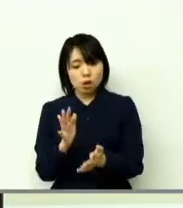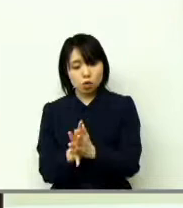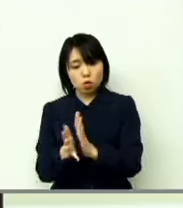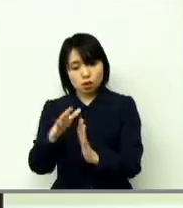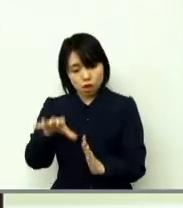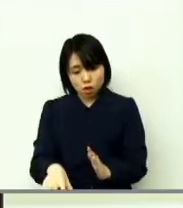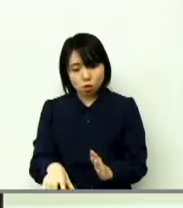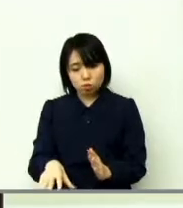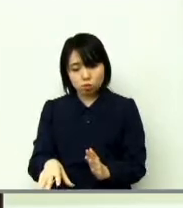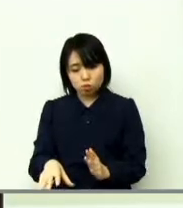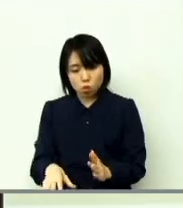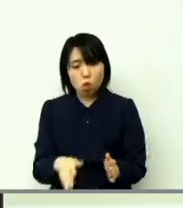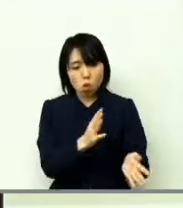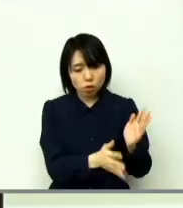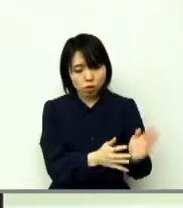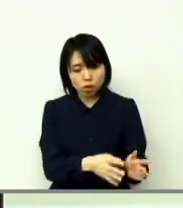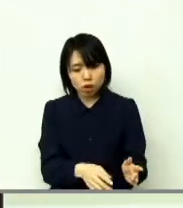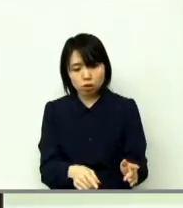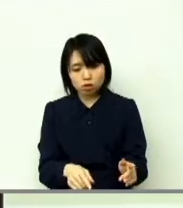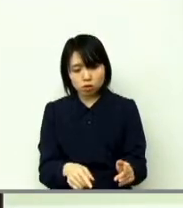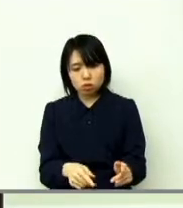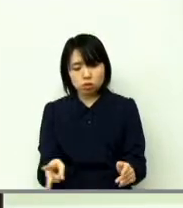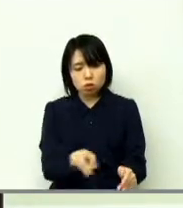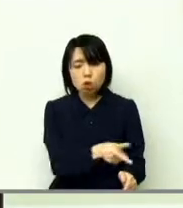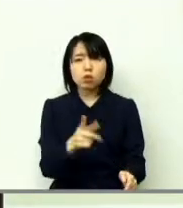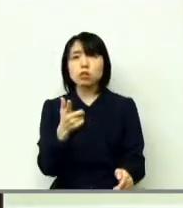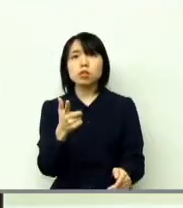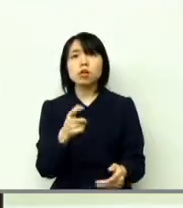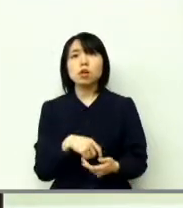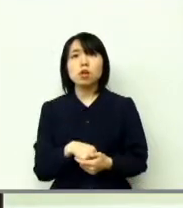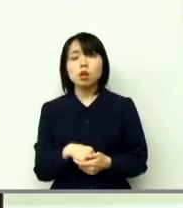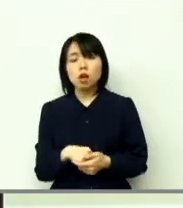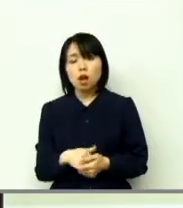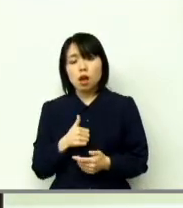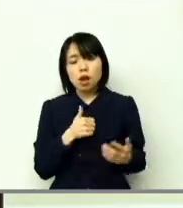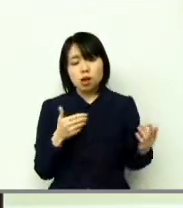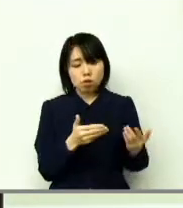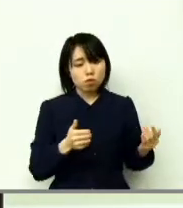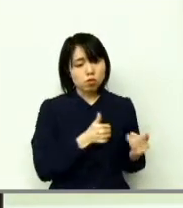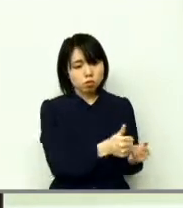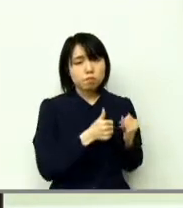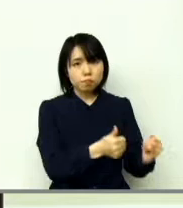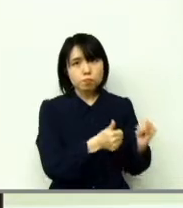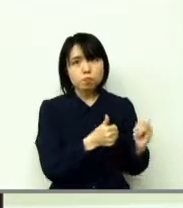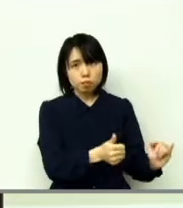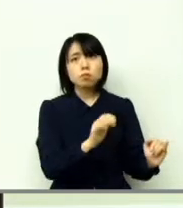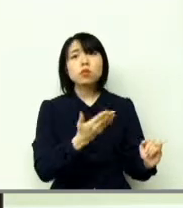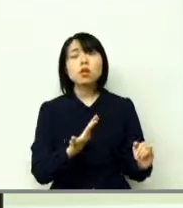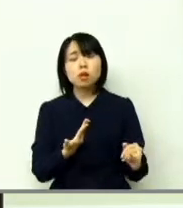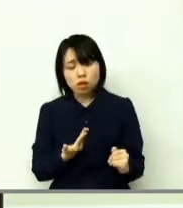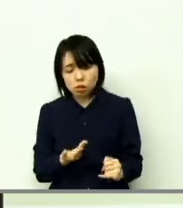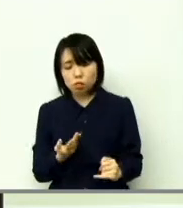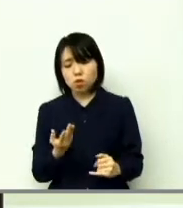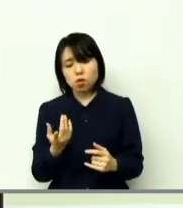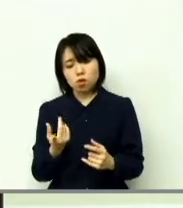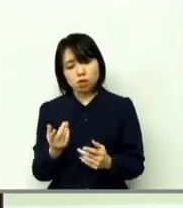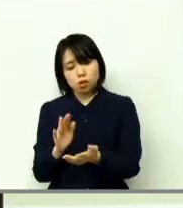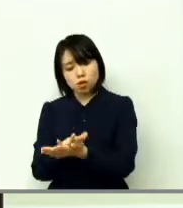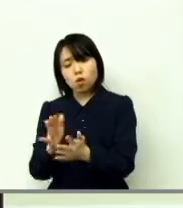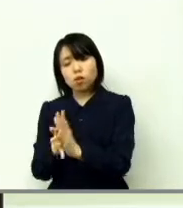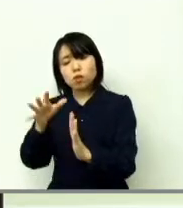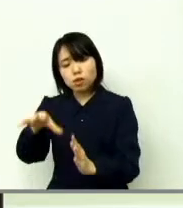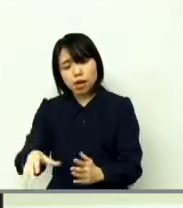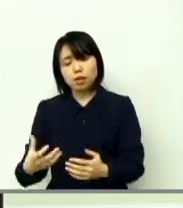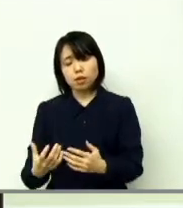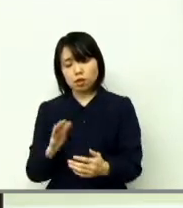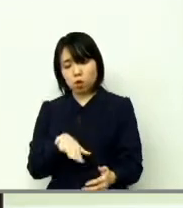ません。ただ働いていても幼稚園に行かしたいなという思いを持っているご家庭もあるというふうに思ってます